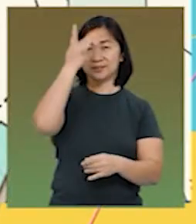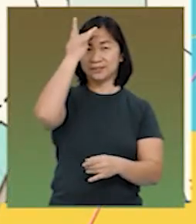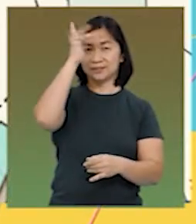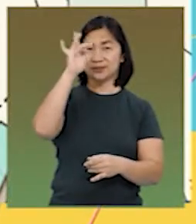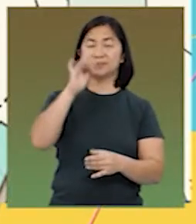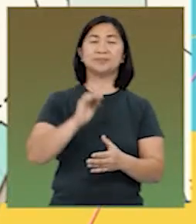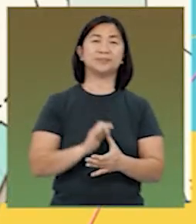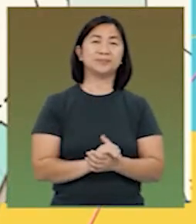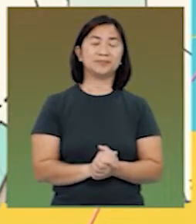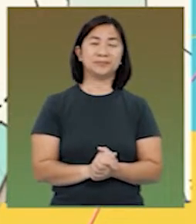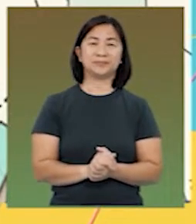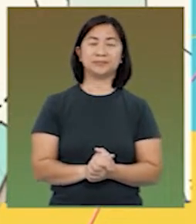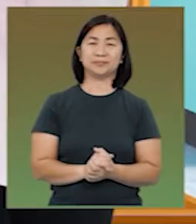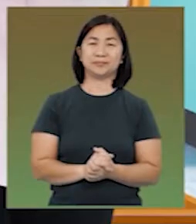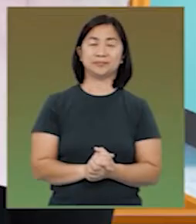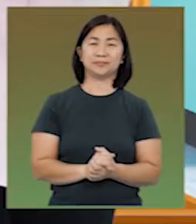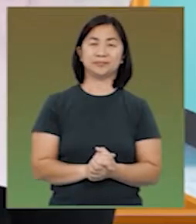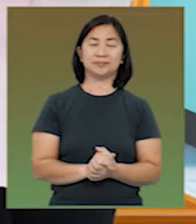Math Talino!